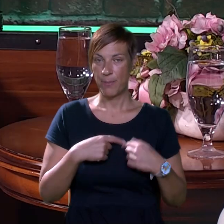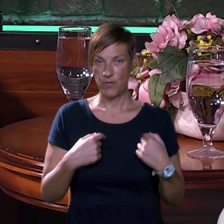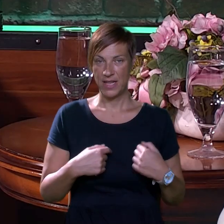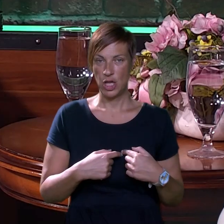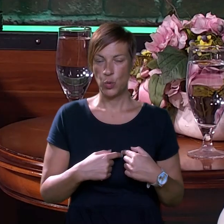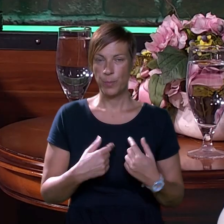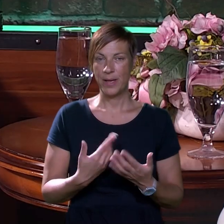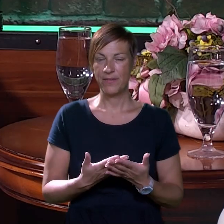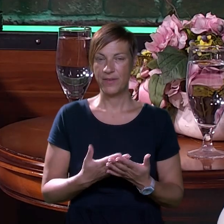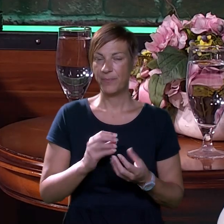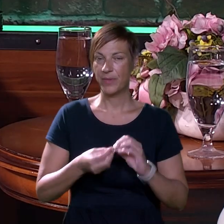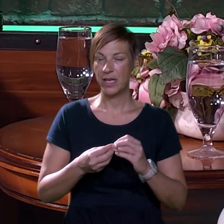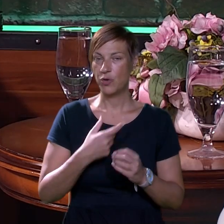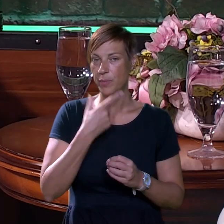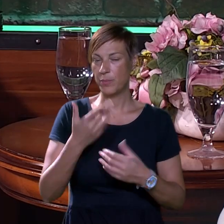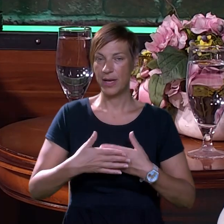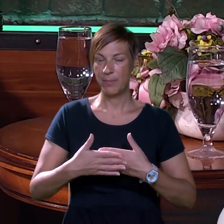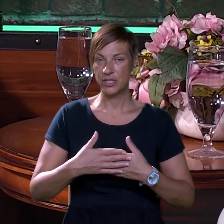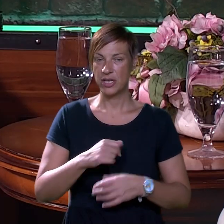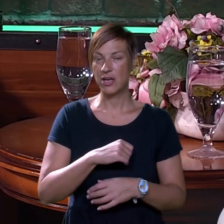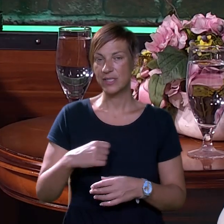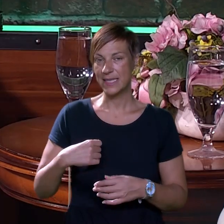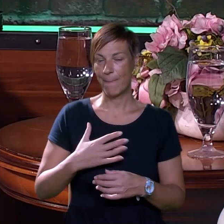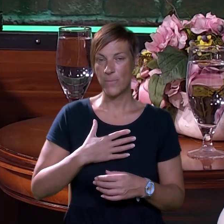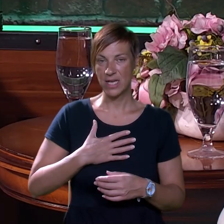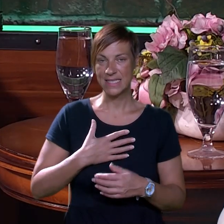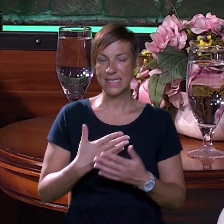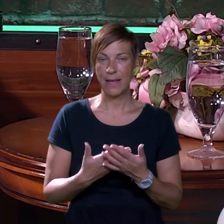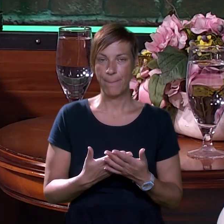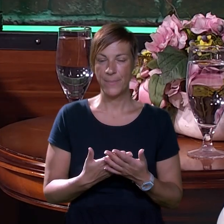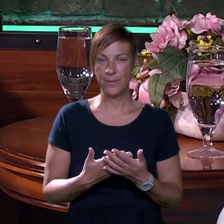zapovijed ljubavi. Ljubi Boga i bližnjega svoga kao samoga sebe.